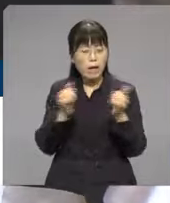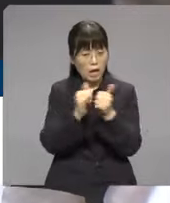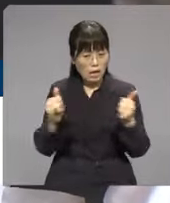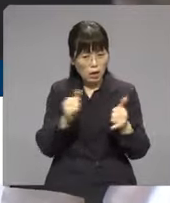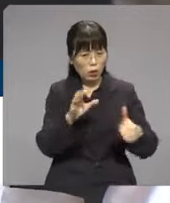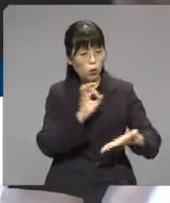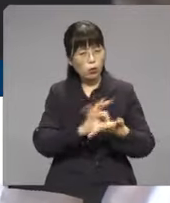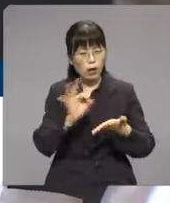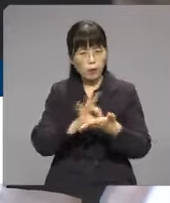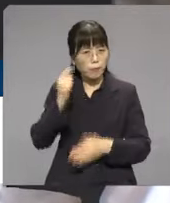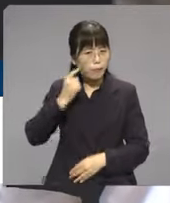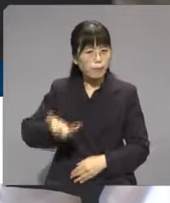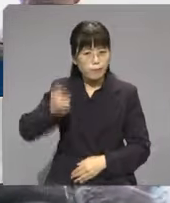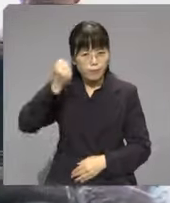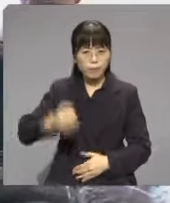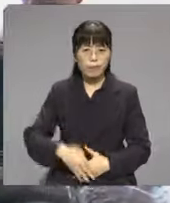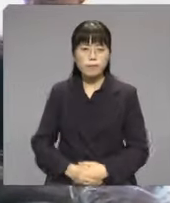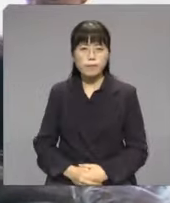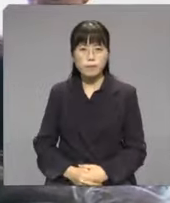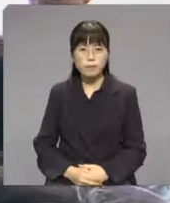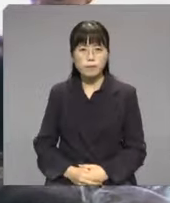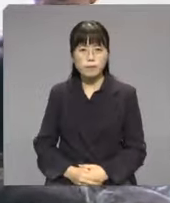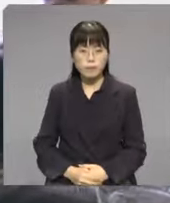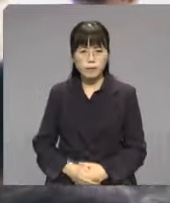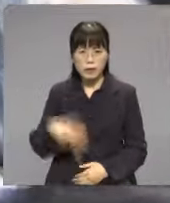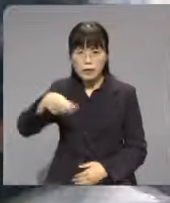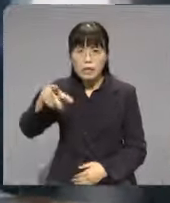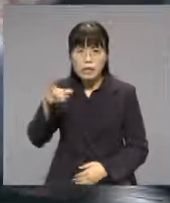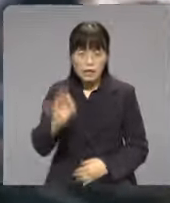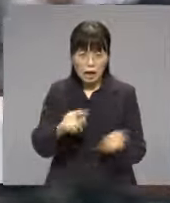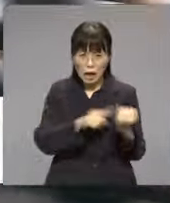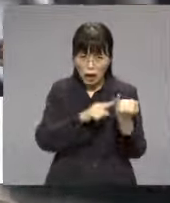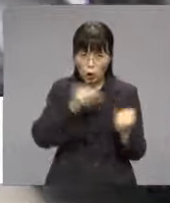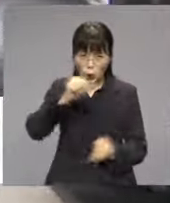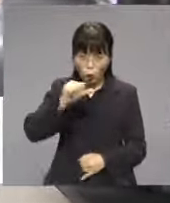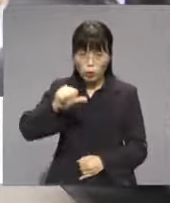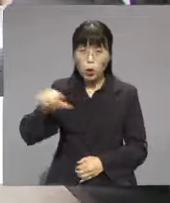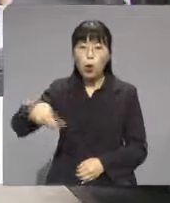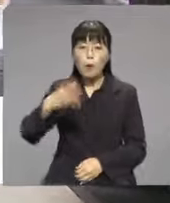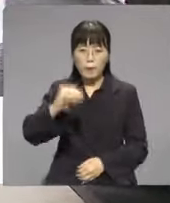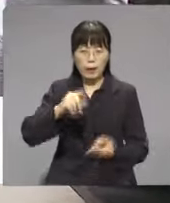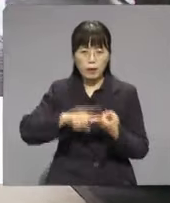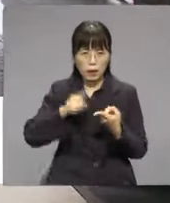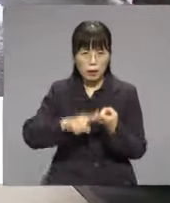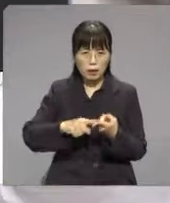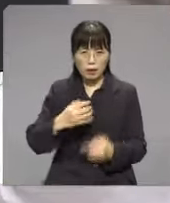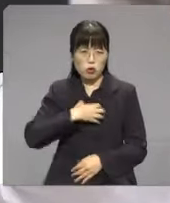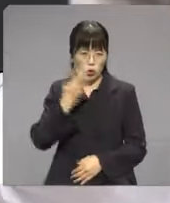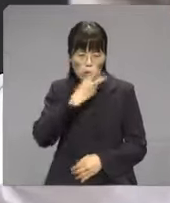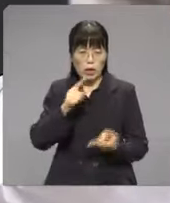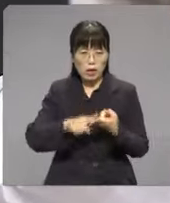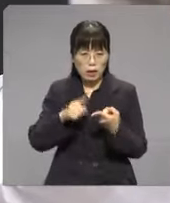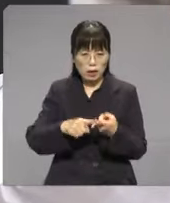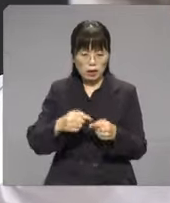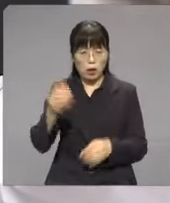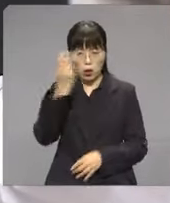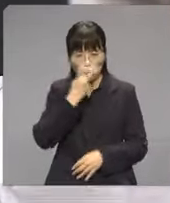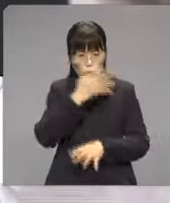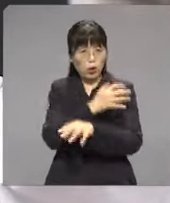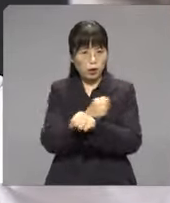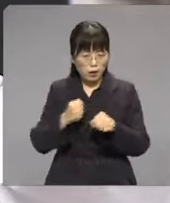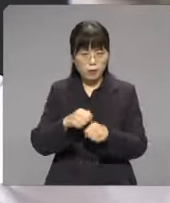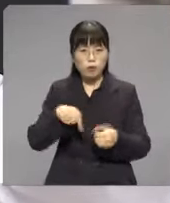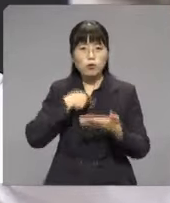막기 위한 희생양으로 사용한 것이라고 생각합니다. 찌양 측으로부터 받은 5,500만 원은 리스크 관리에 대한 정당한 용역